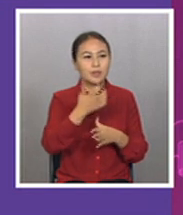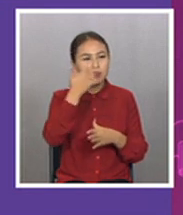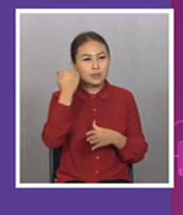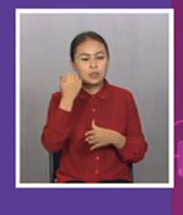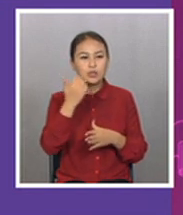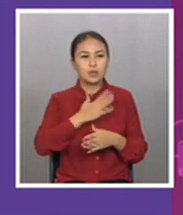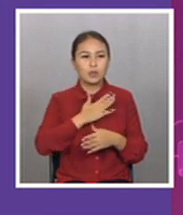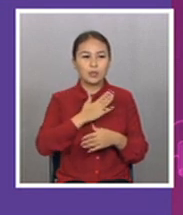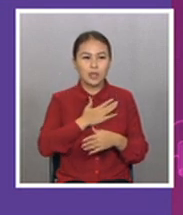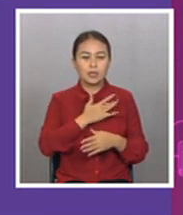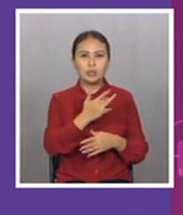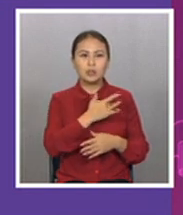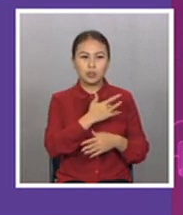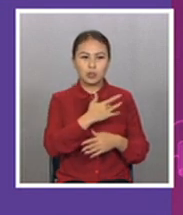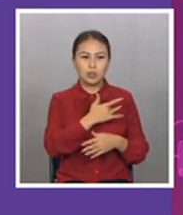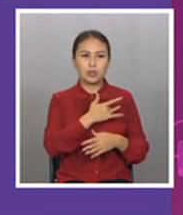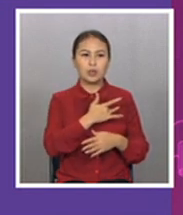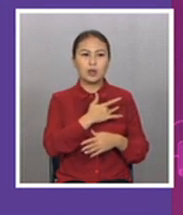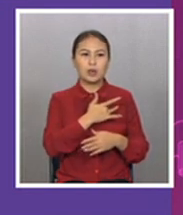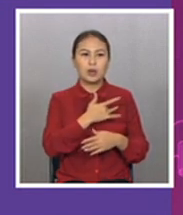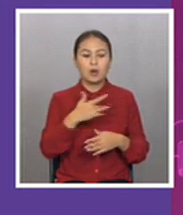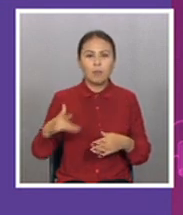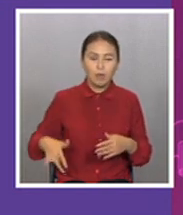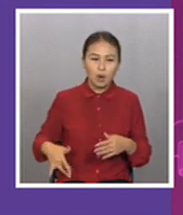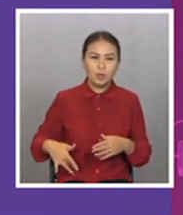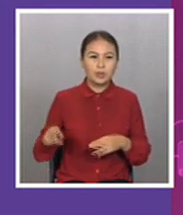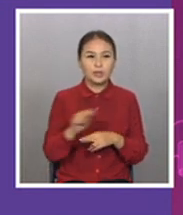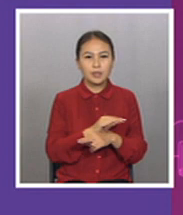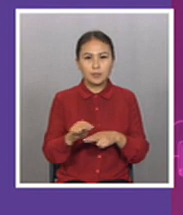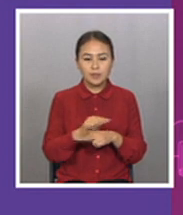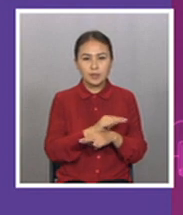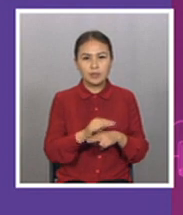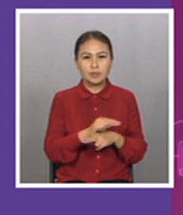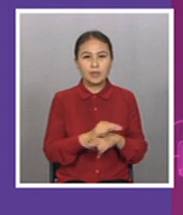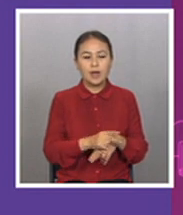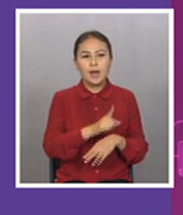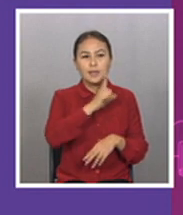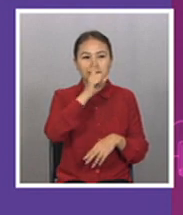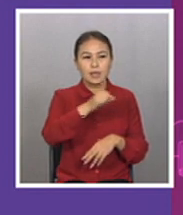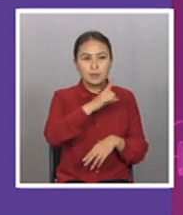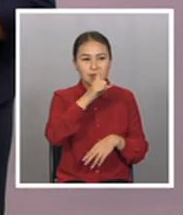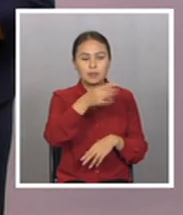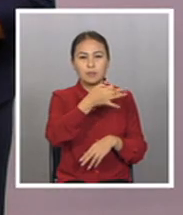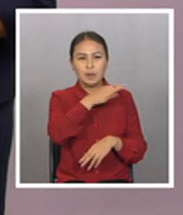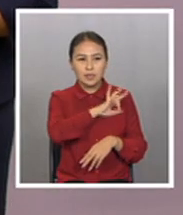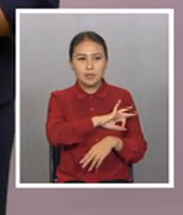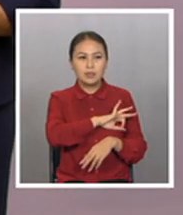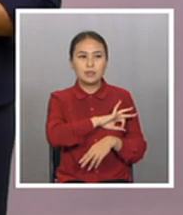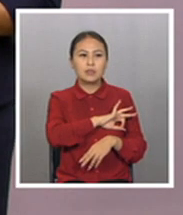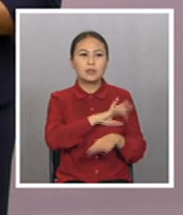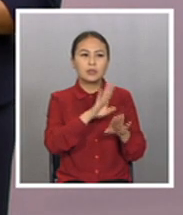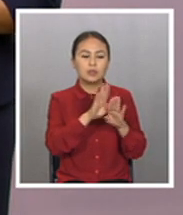көмегімен тыныш жолдарын, жүрек, бауырды емдейді. Сәбіздің